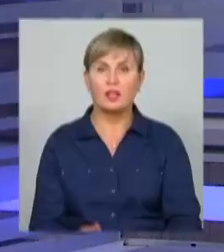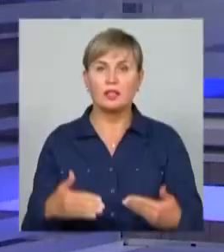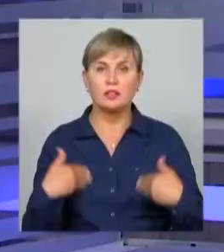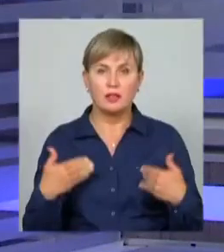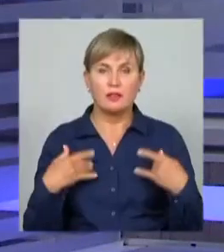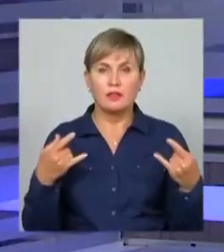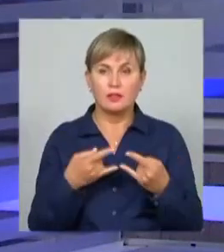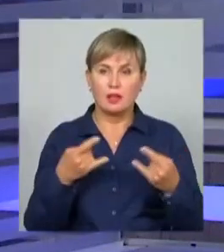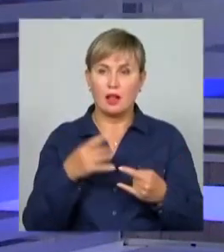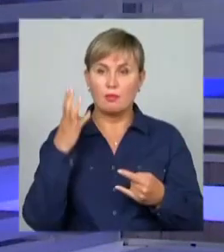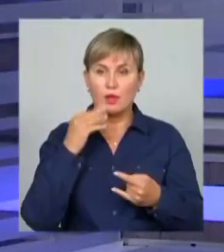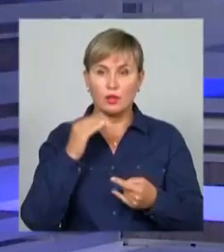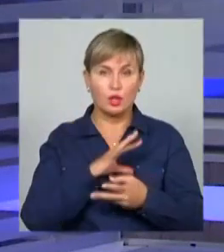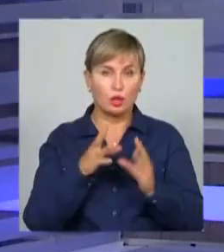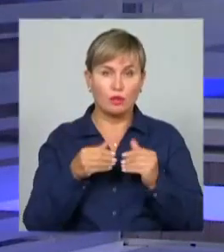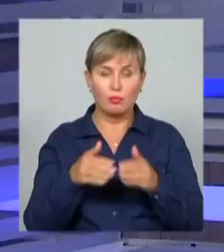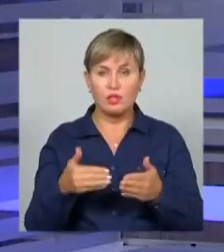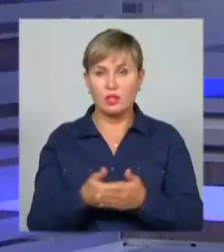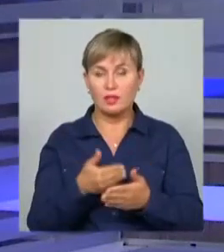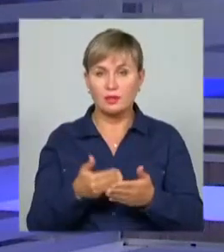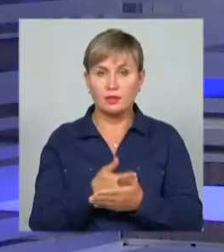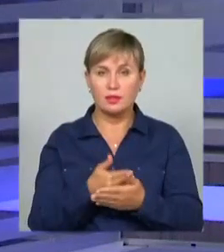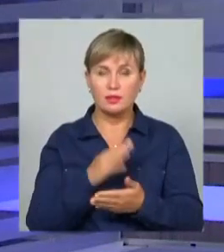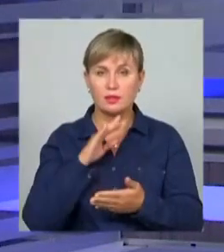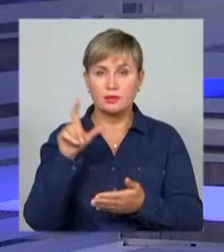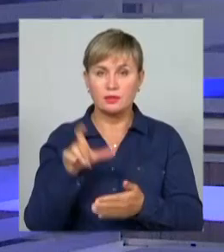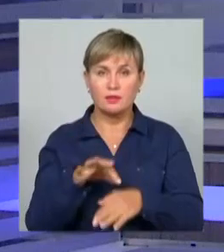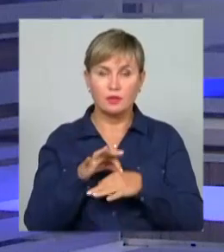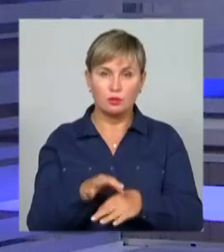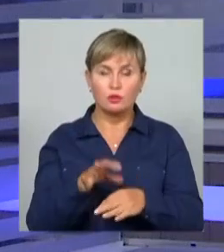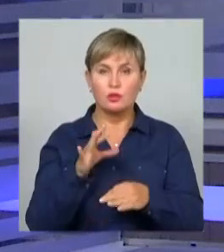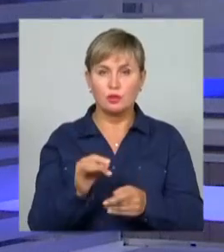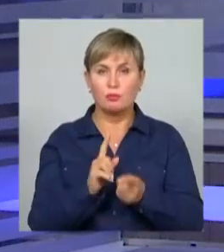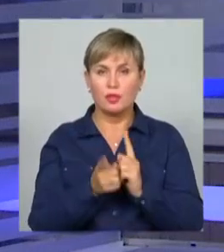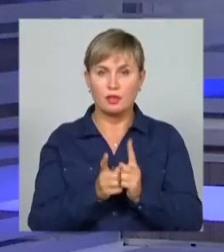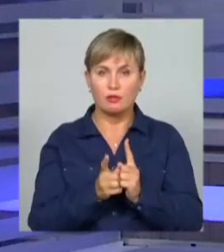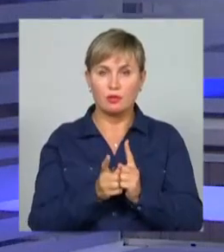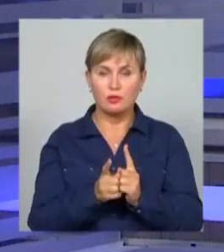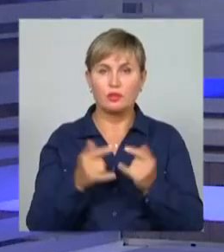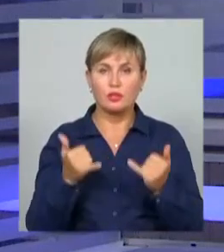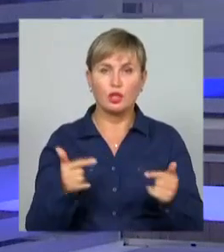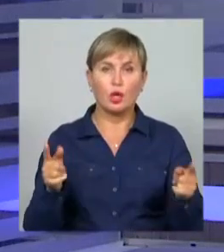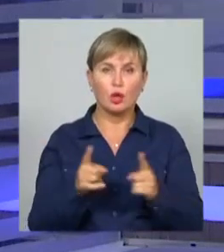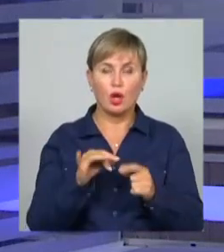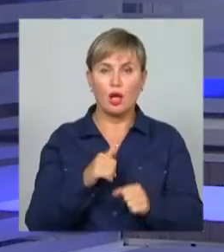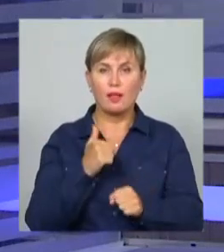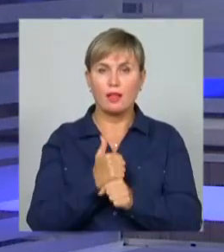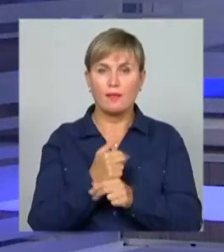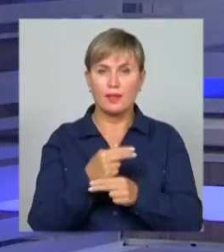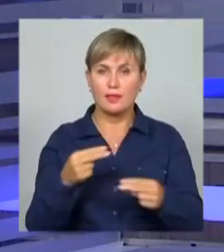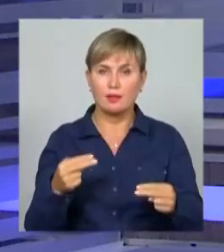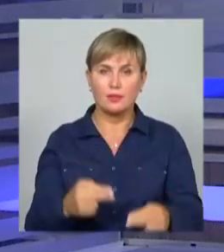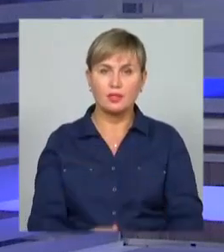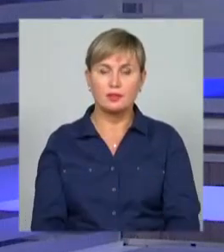Здравствуйте. В эфире телеканал «Алматы». Итоговый выпуск новостей. В студии Дина Жанабекова и моя коллега Наталья Колесникова. А сейчас коротко о главном к этому